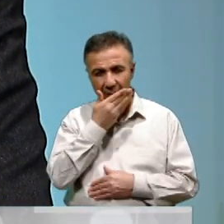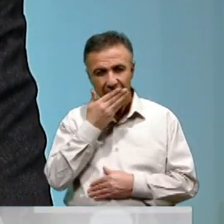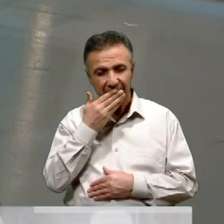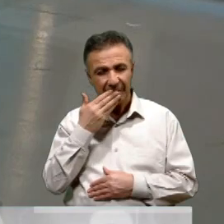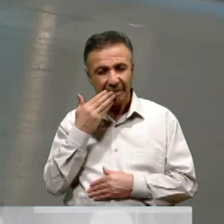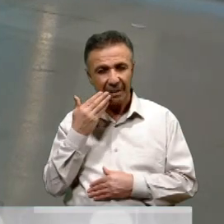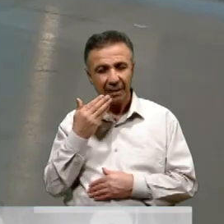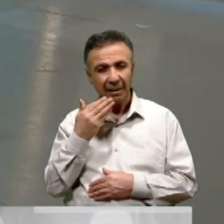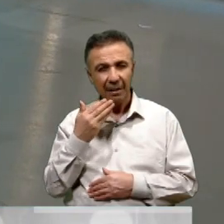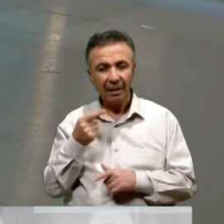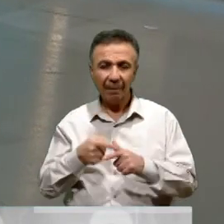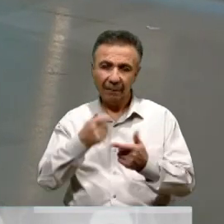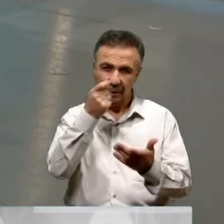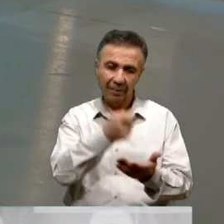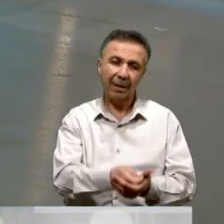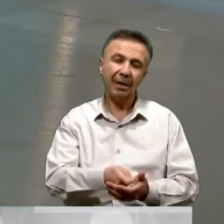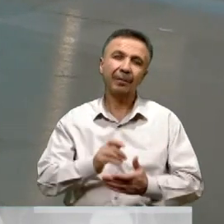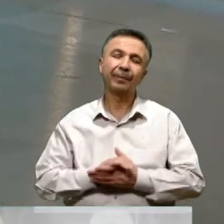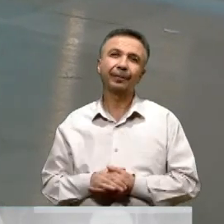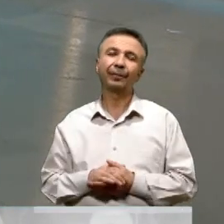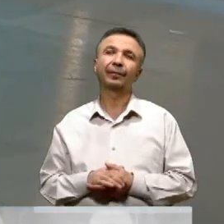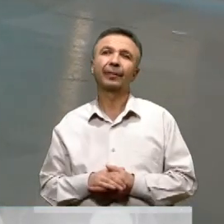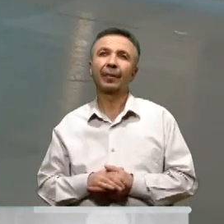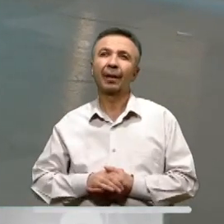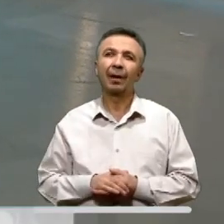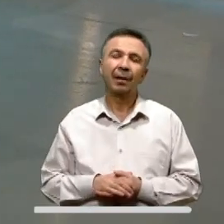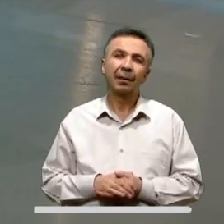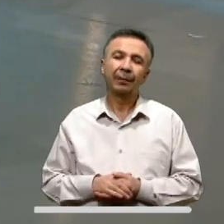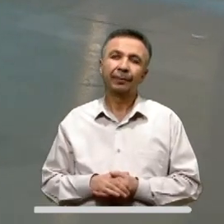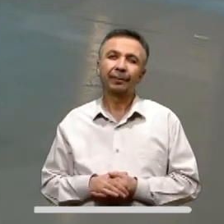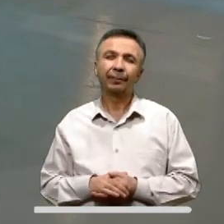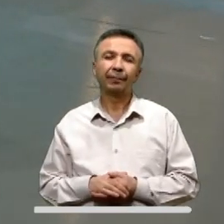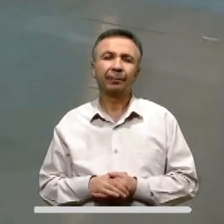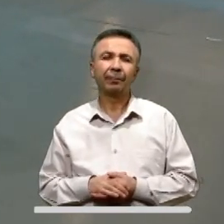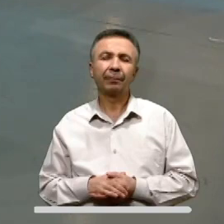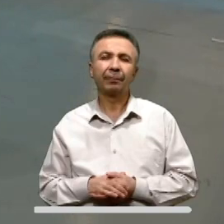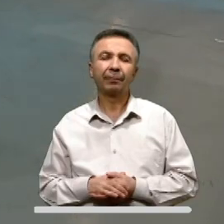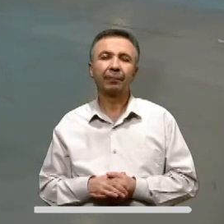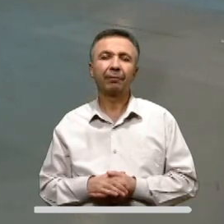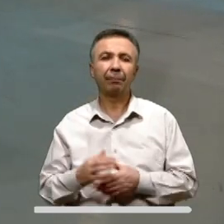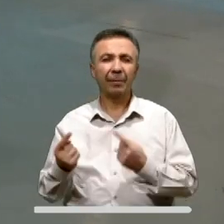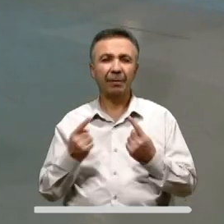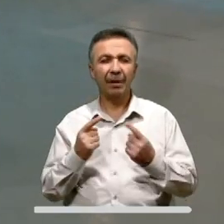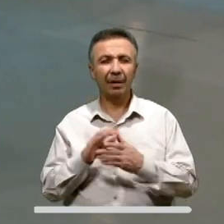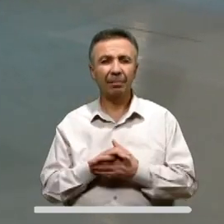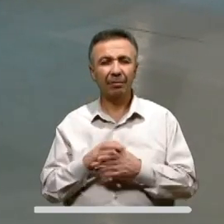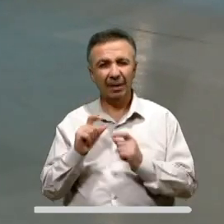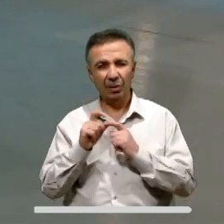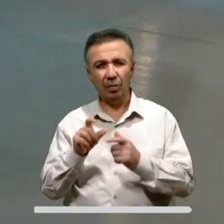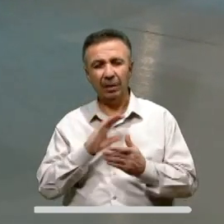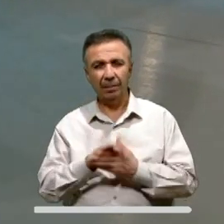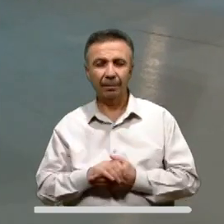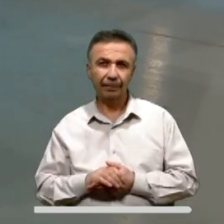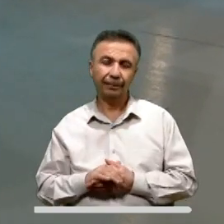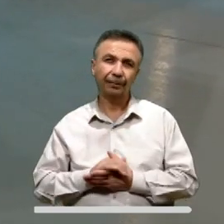Eyvallah hocam. Peki. İnşallah anlaşılmıştır. Şimdi birbiriyle aynı zeminde birleşen iki soru var. İkisini de peş